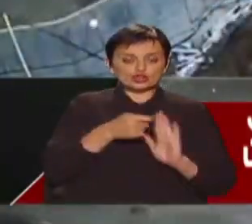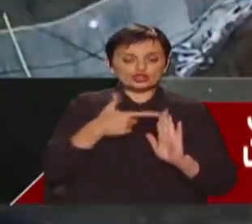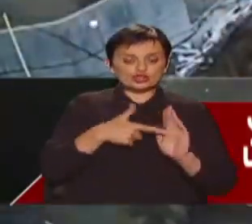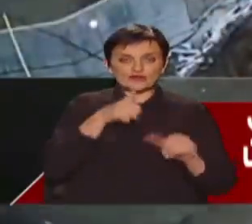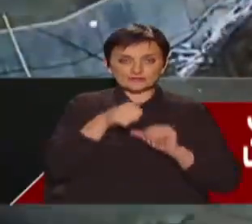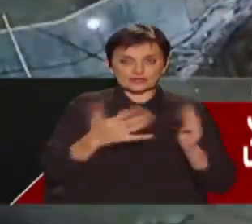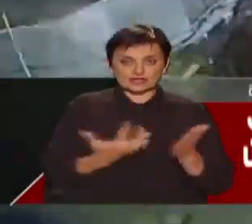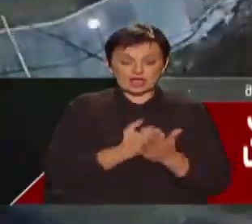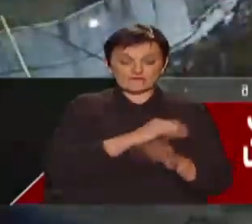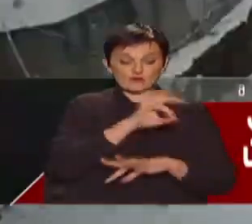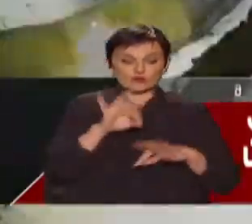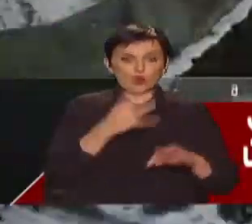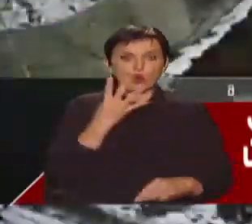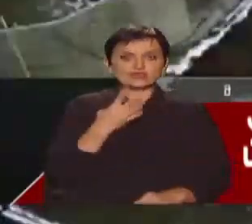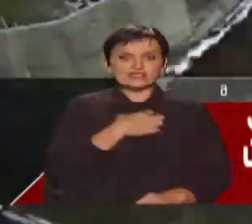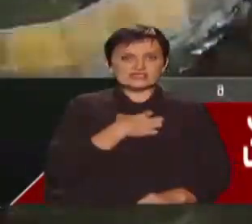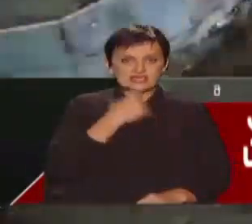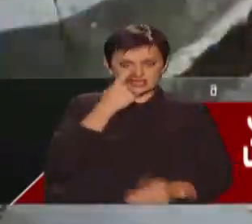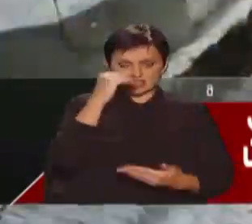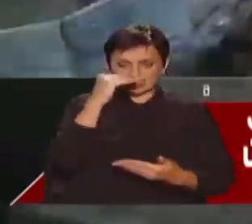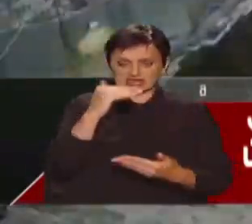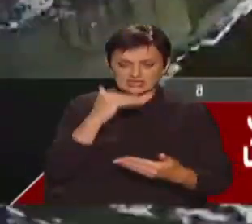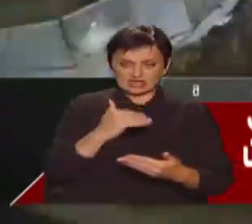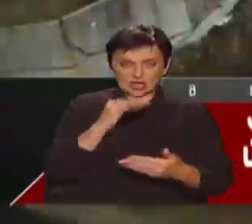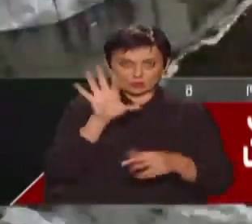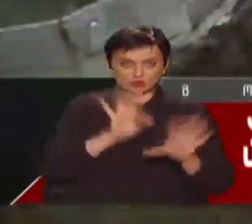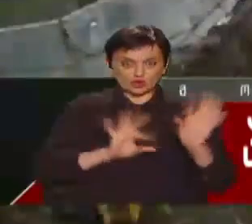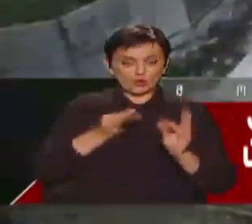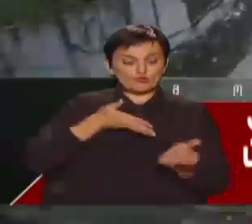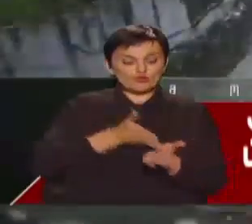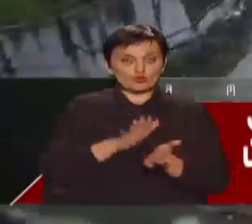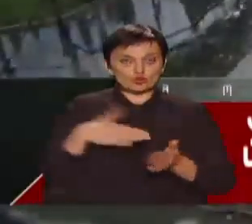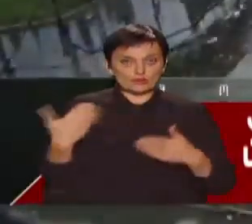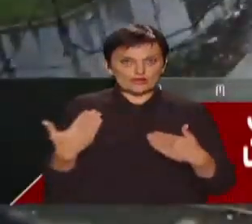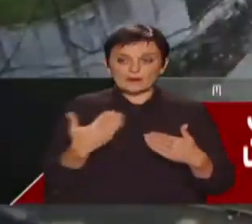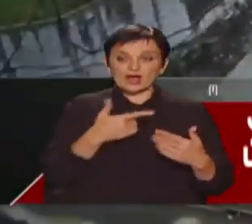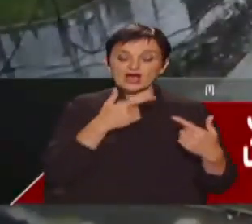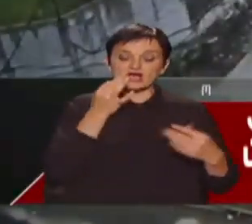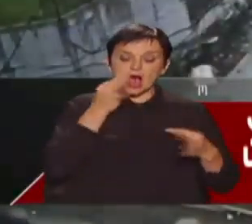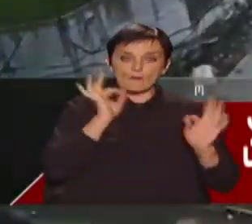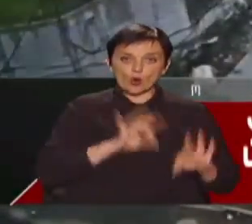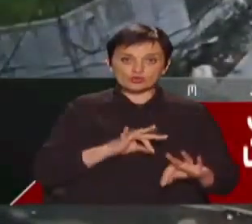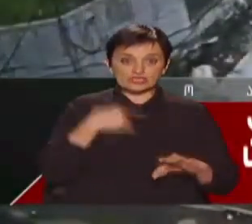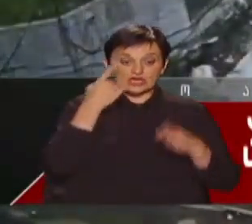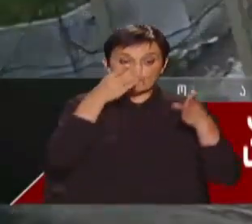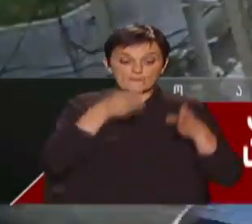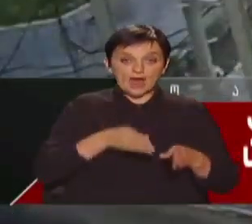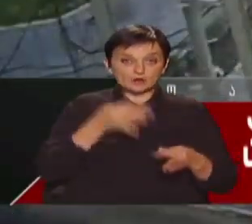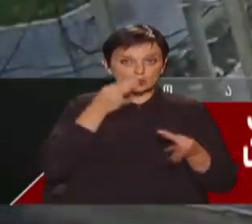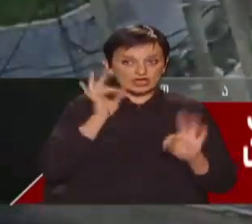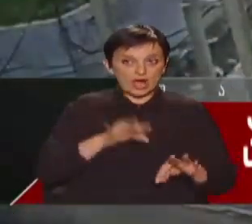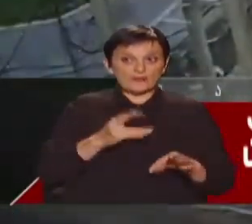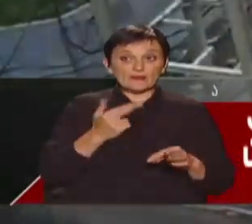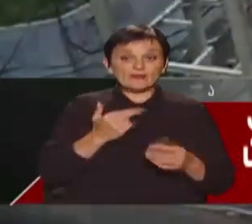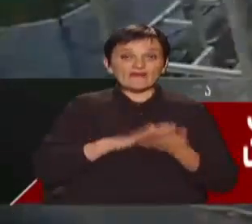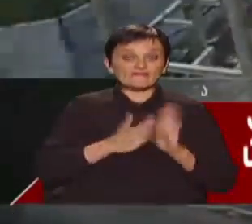წელს გაიმარჯვა. პროექტი 4 ძირითადი კრიტერიუმის მიხედვით შეირჩა: ფუნქციური მხარე, პრეტენდენტის გამოცდილება, პერსონალის გამოცდილება და